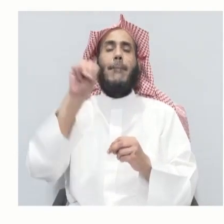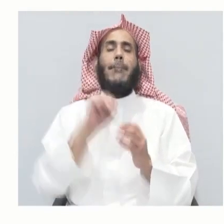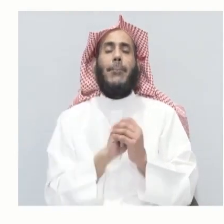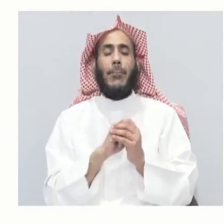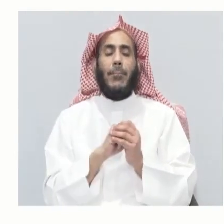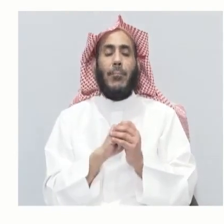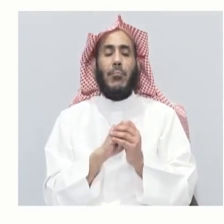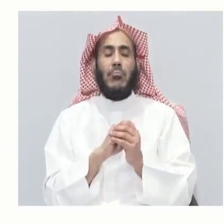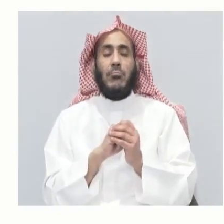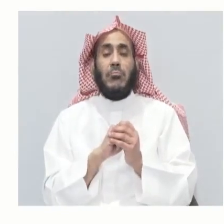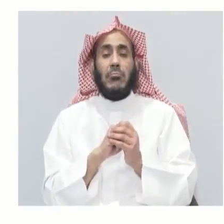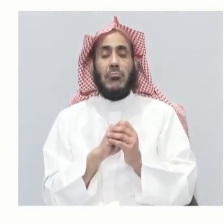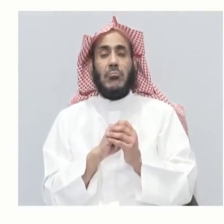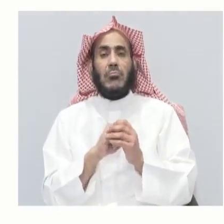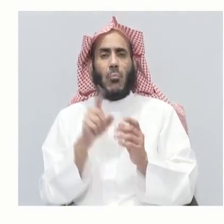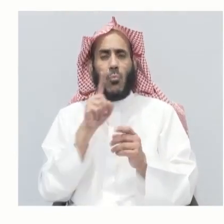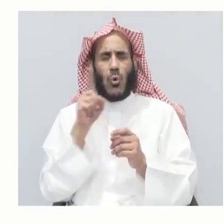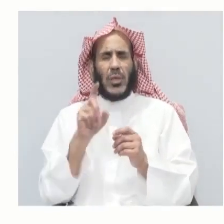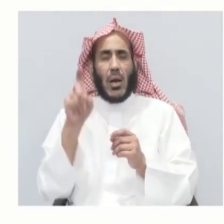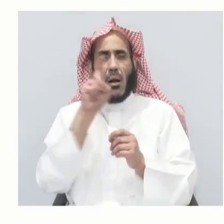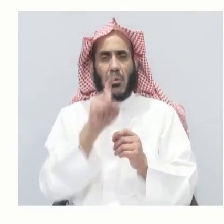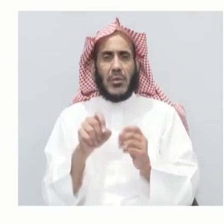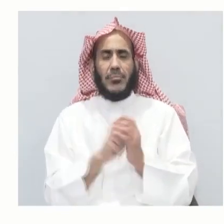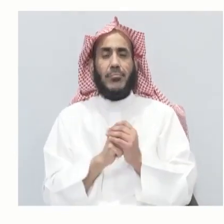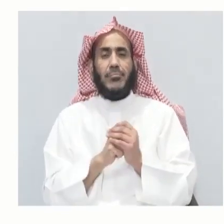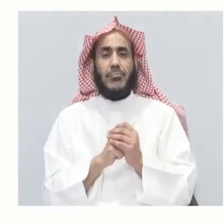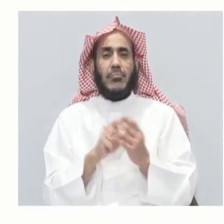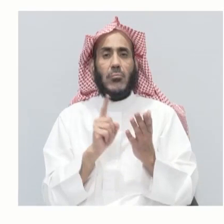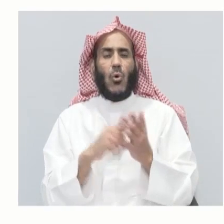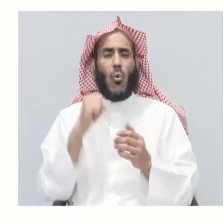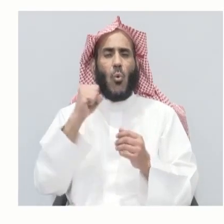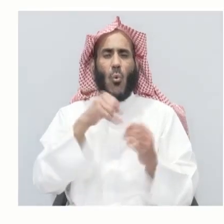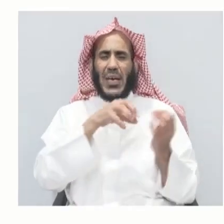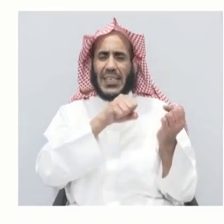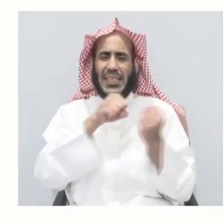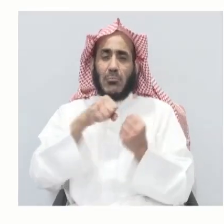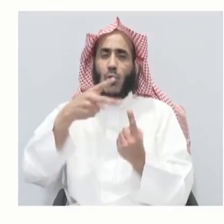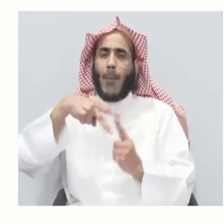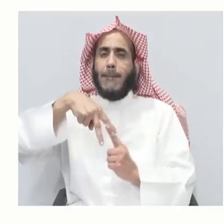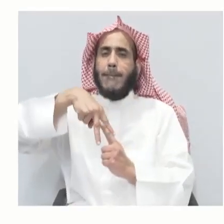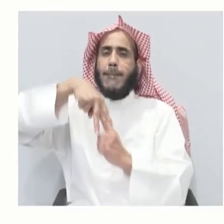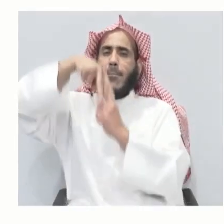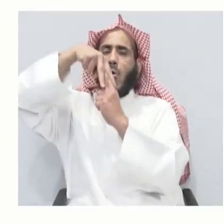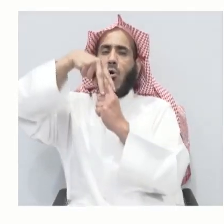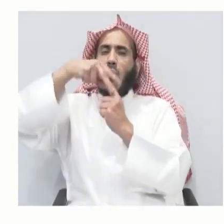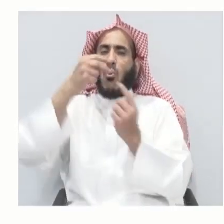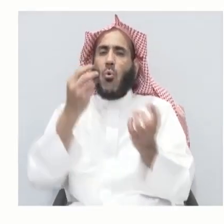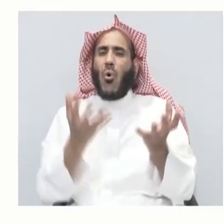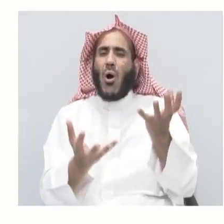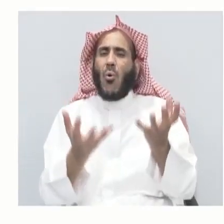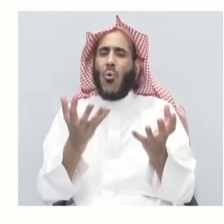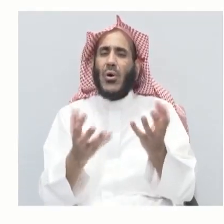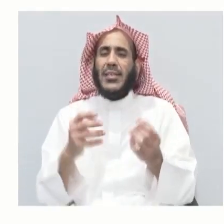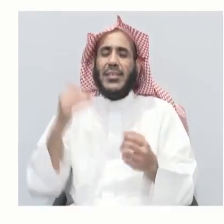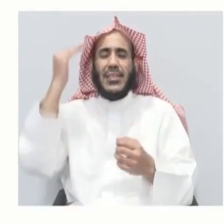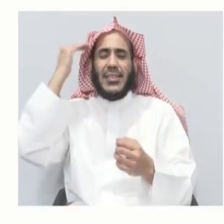طيب اذا عندما اقوم برؤيه المساله بهالطريقه ان القوه الشد باتجاه الاعلى ووزن الطفله مع